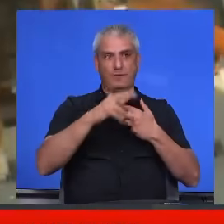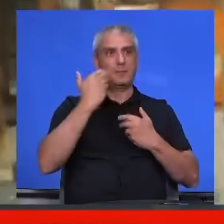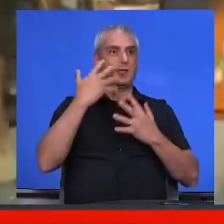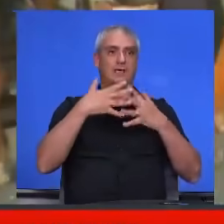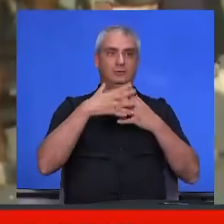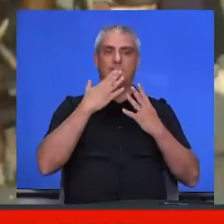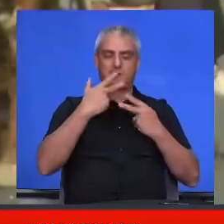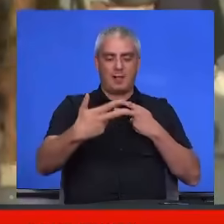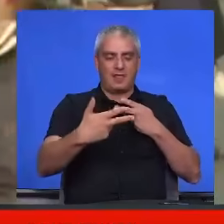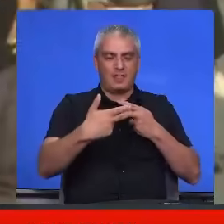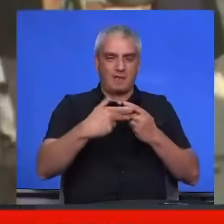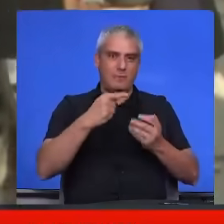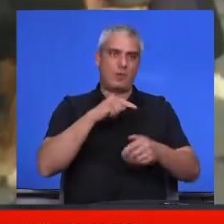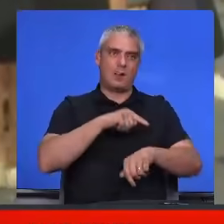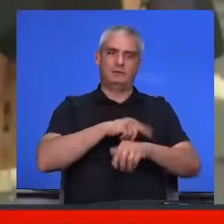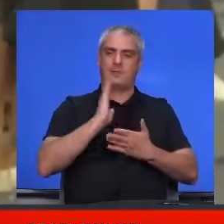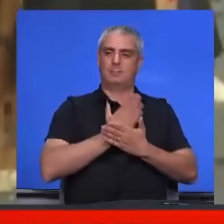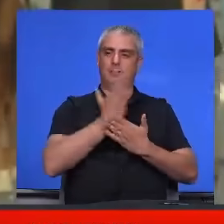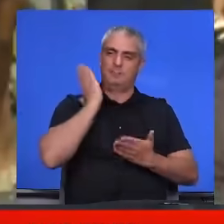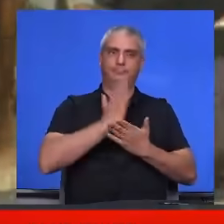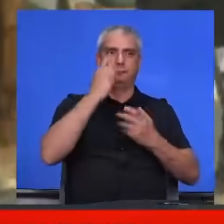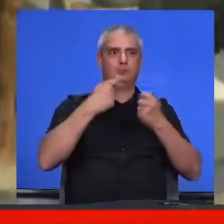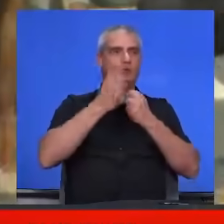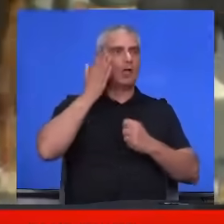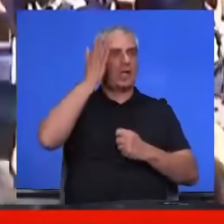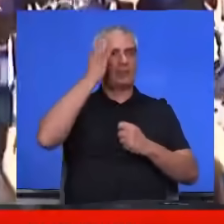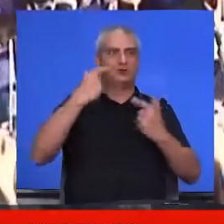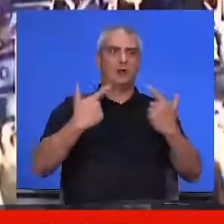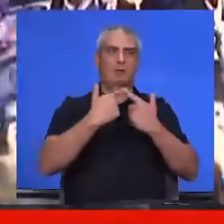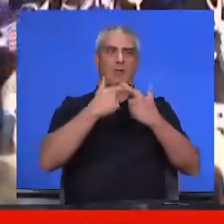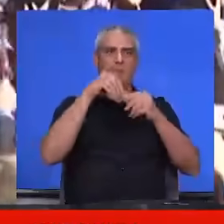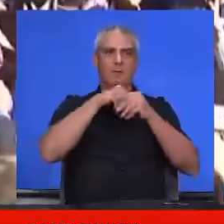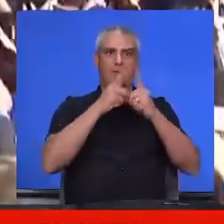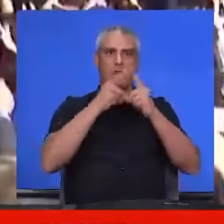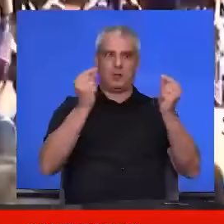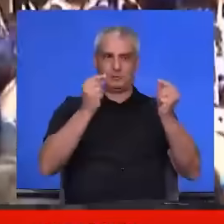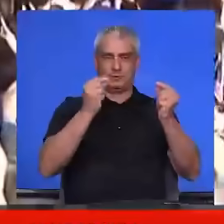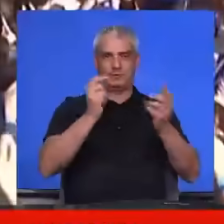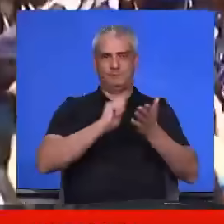לרגעי ההכרעה בנוגע לעתיד המלחמה בעזה. נתן